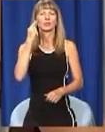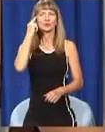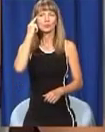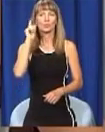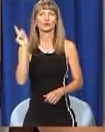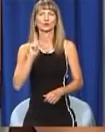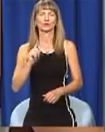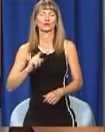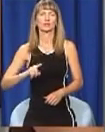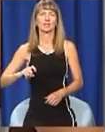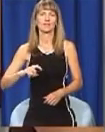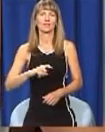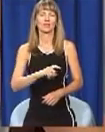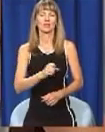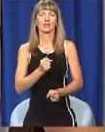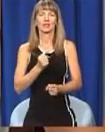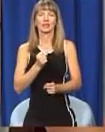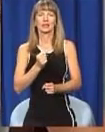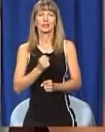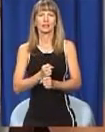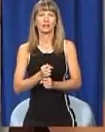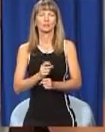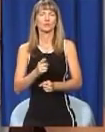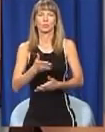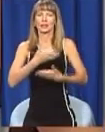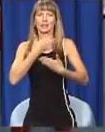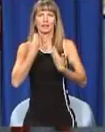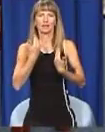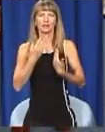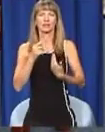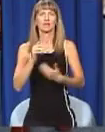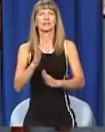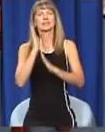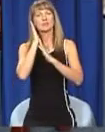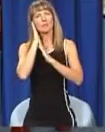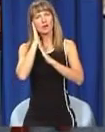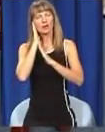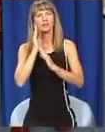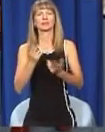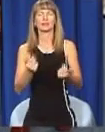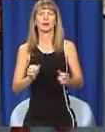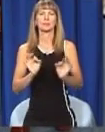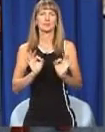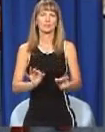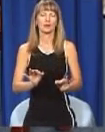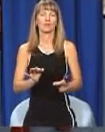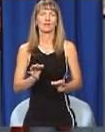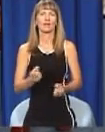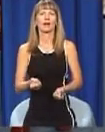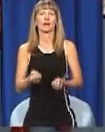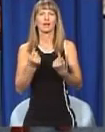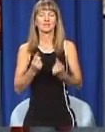що черв'яки дощові роблять взимку? Чому їх немає на поверхні? Сплять. Сплять, так, дійсно, уявляється,